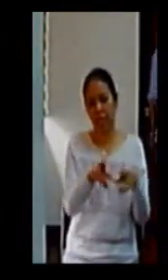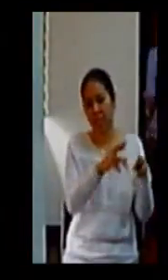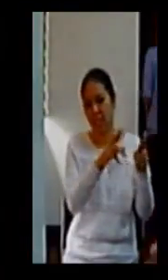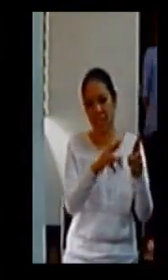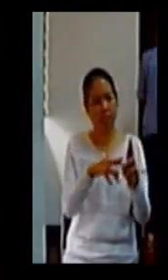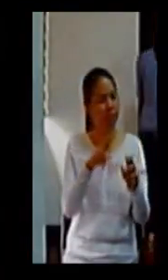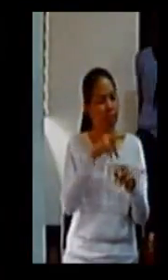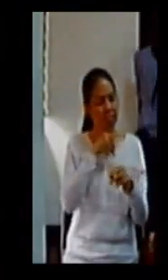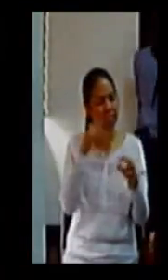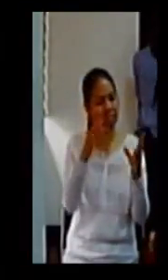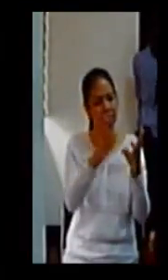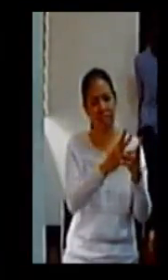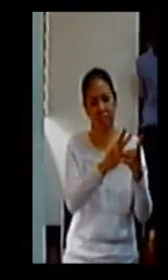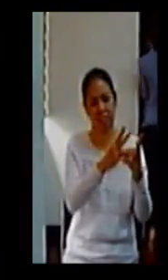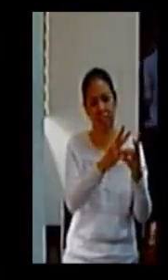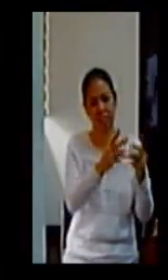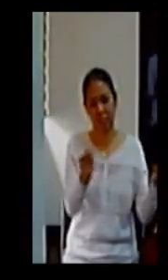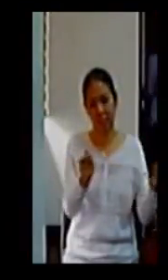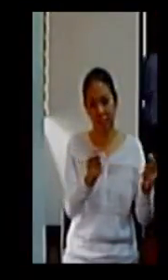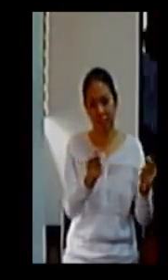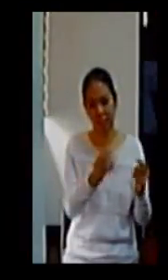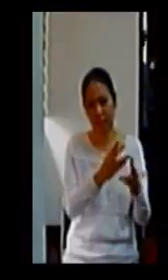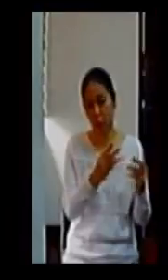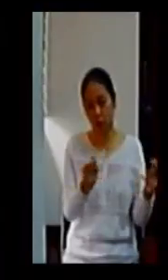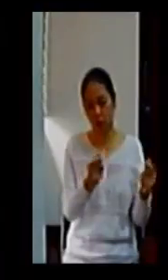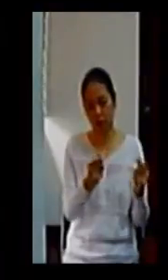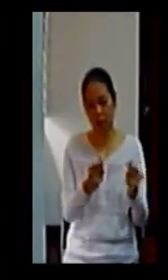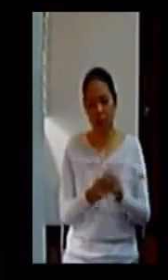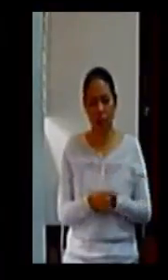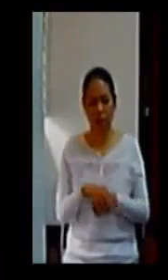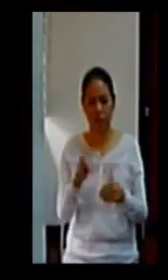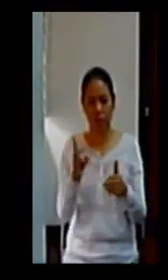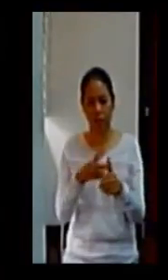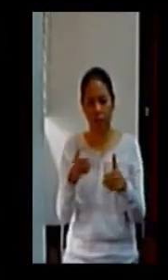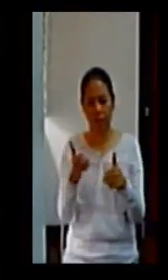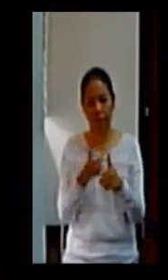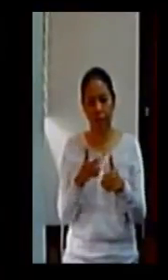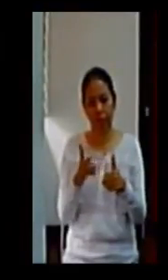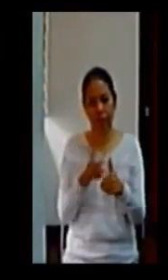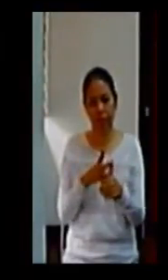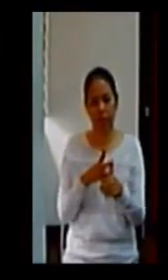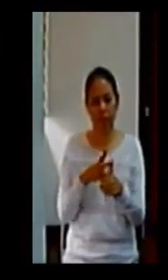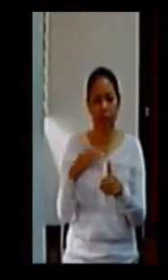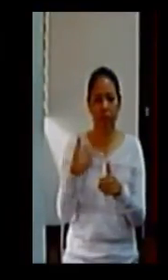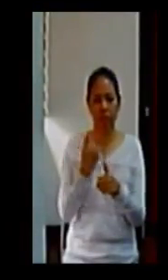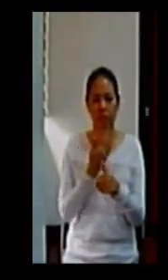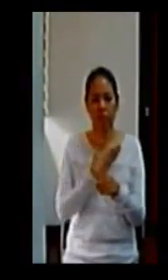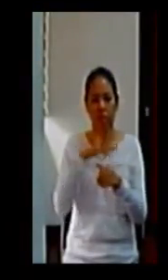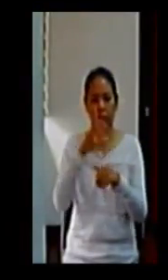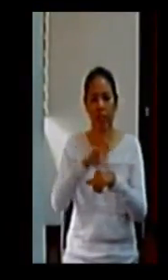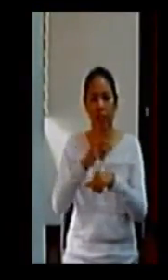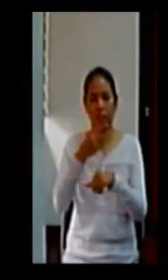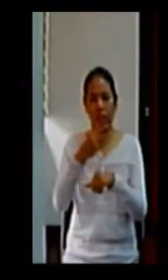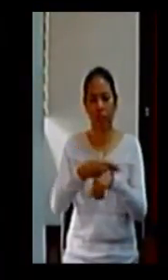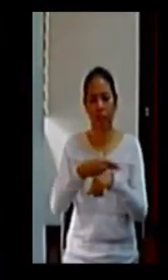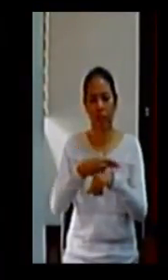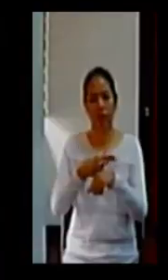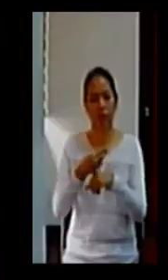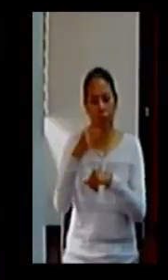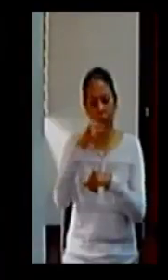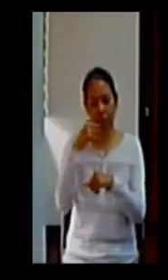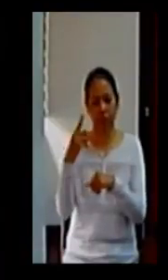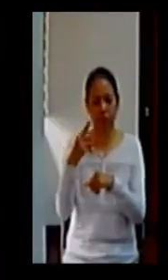Pangalawa po sa aming kabuhayan. Pagsasaka po kasi ang pangunahing ikinabubuhay namin kung